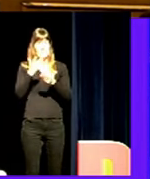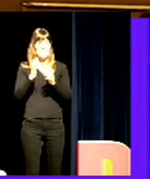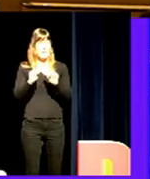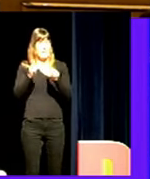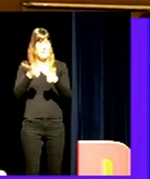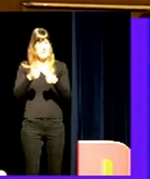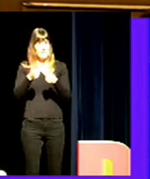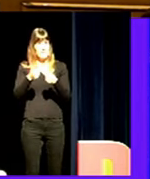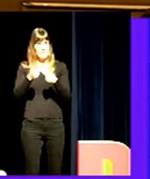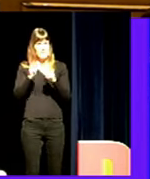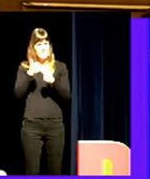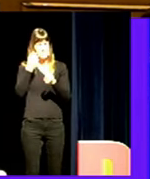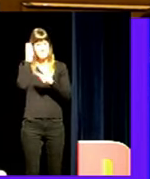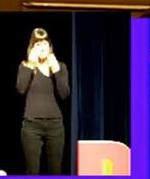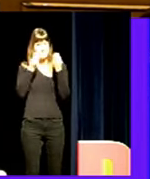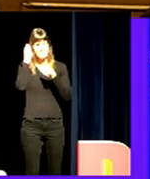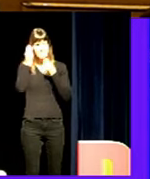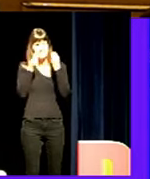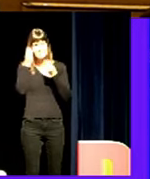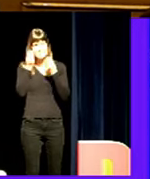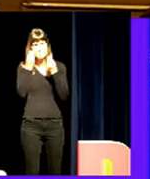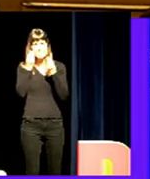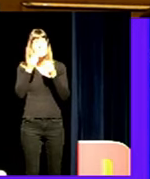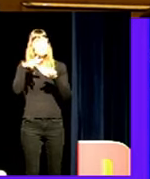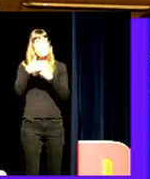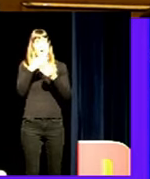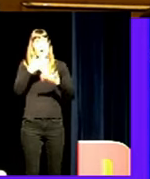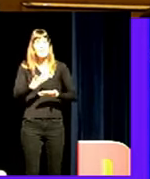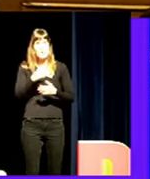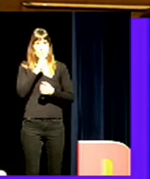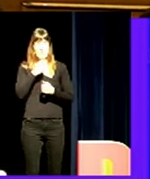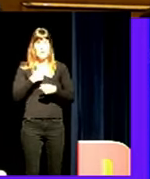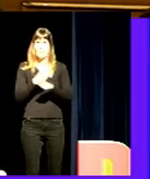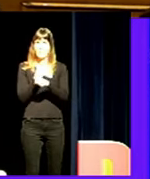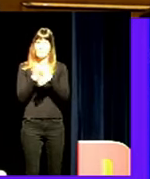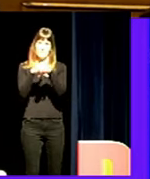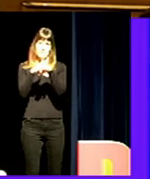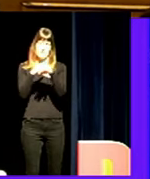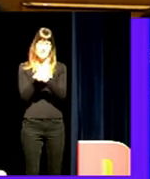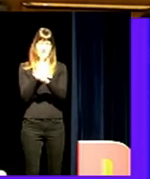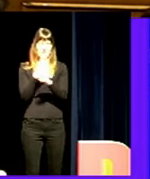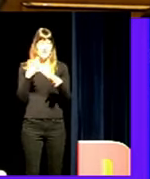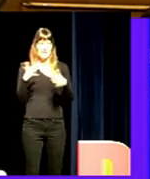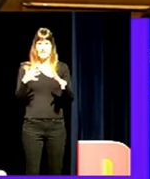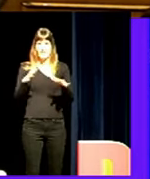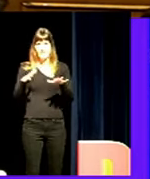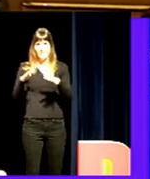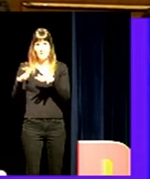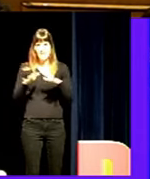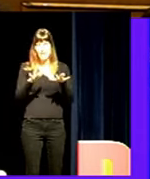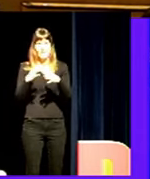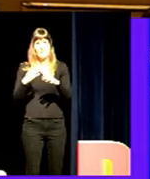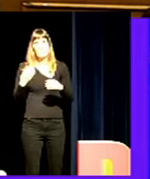beharko nintzateke inbatik, ez da, eta nola dagoen gau. Pues super urduri. Super urduri eta emozionatuta baita